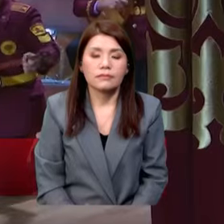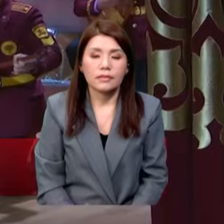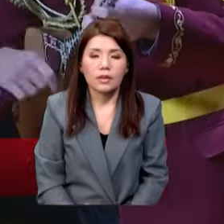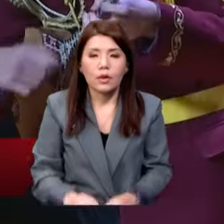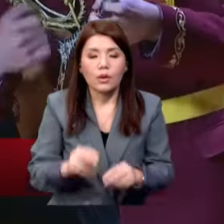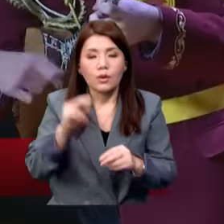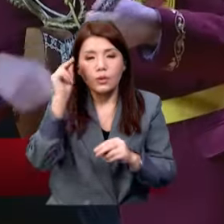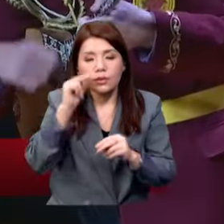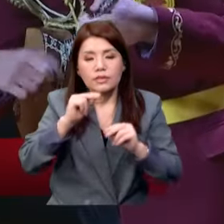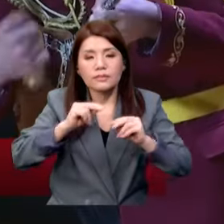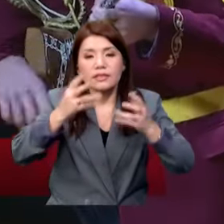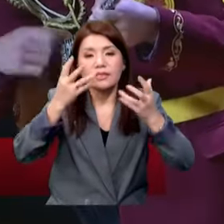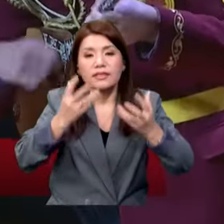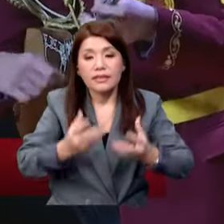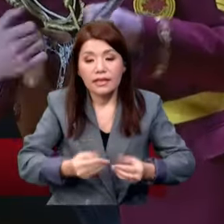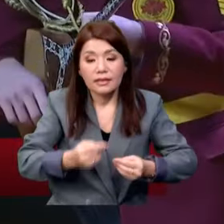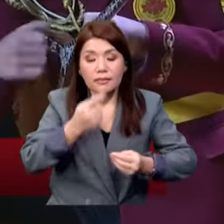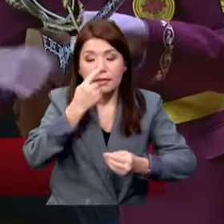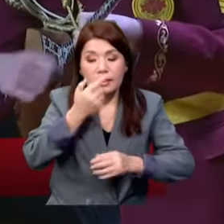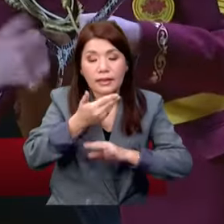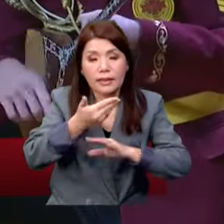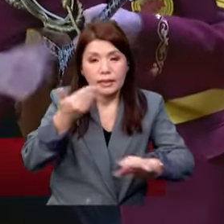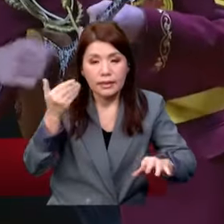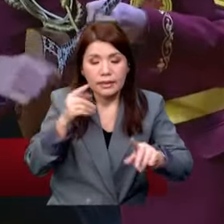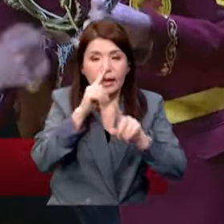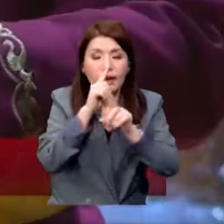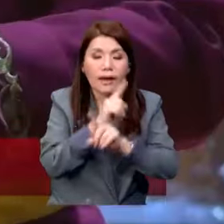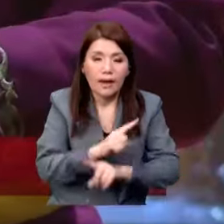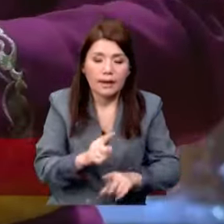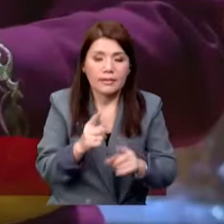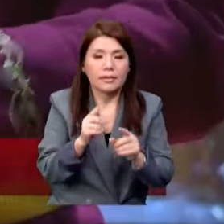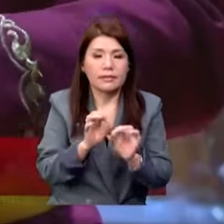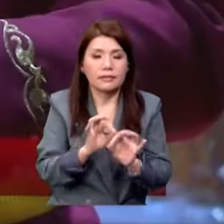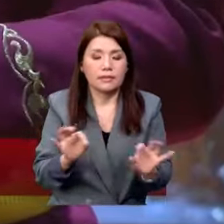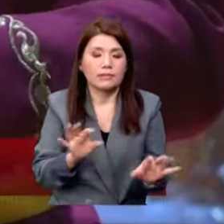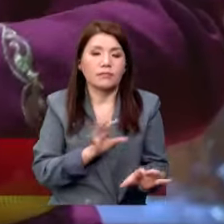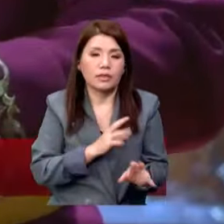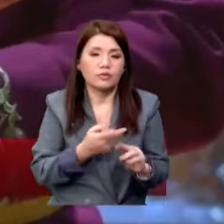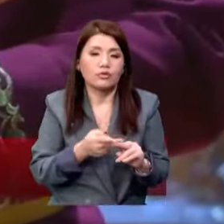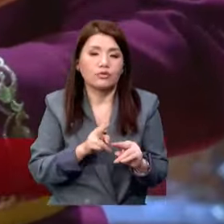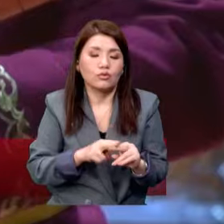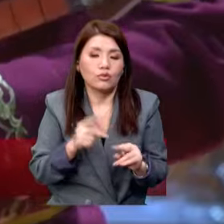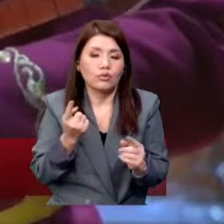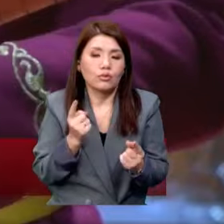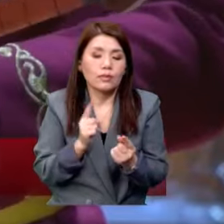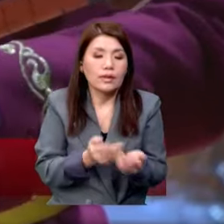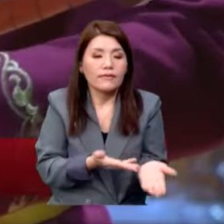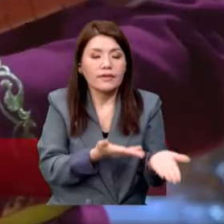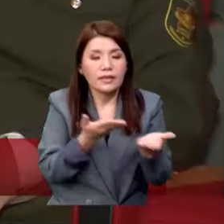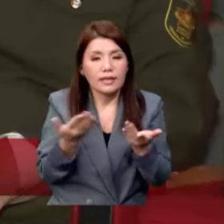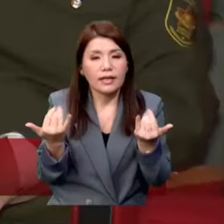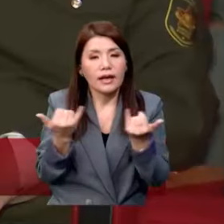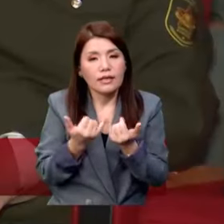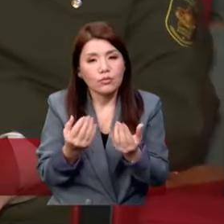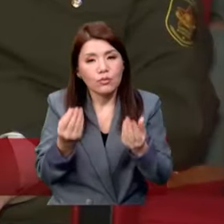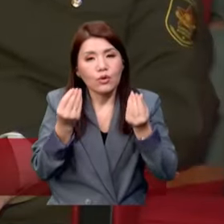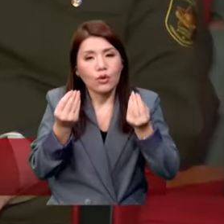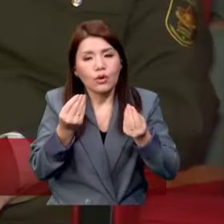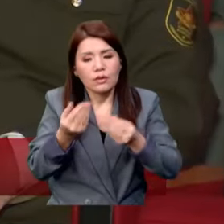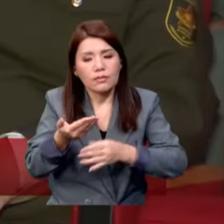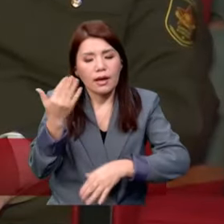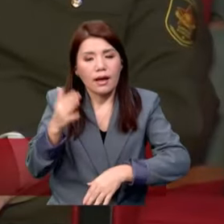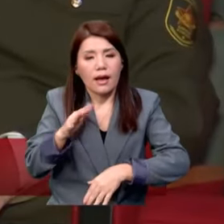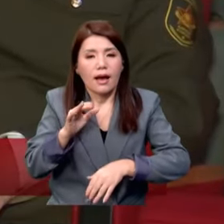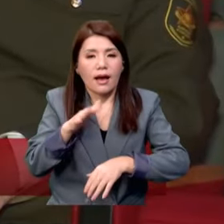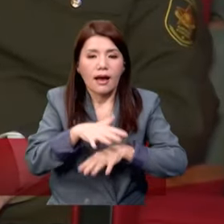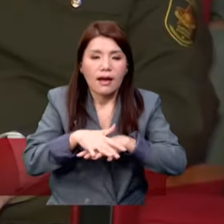Учебный день в лицее «Арыстан» накануне прошел не совсем в привычном формате. Здесь встречали почетных гостей, обладателей званий